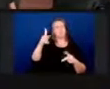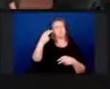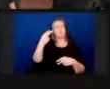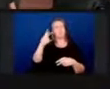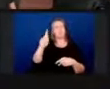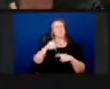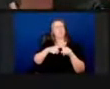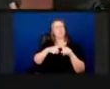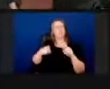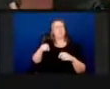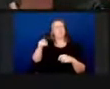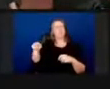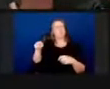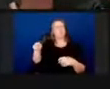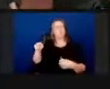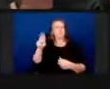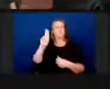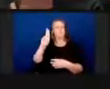wetu.